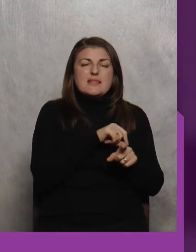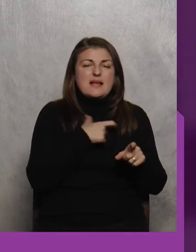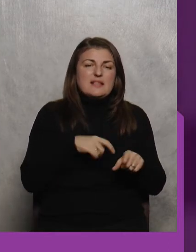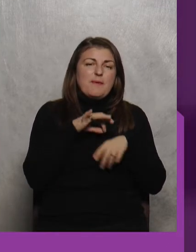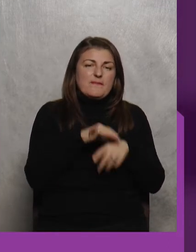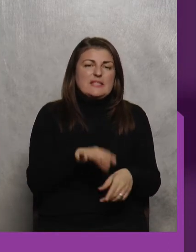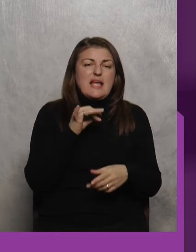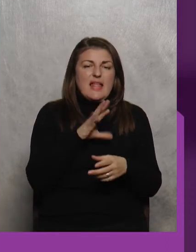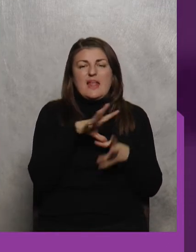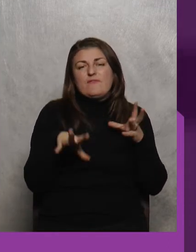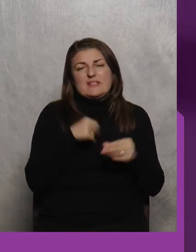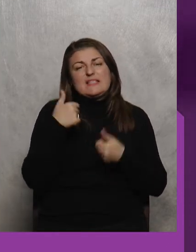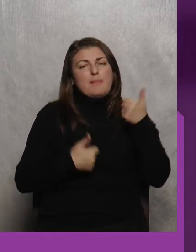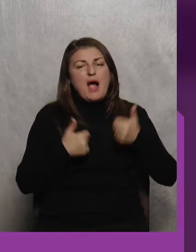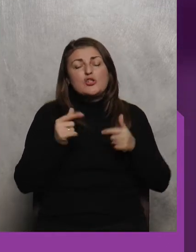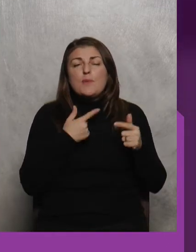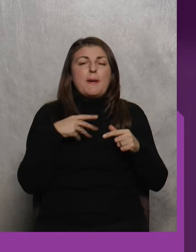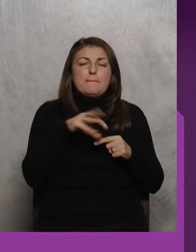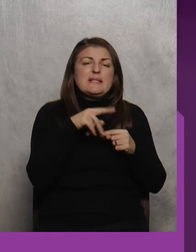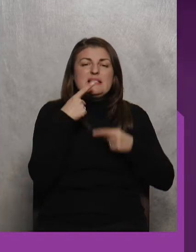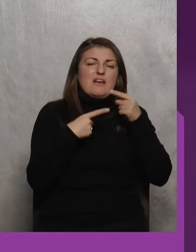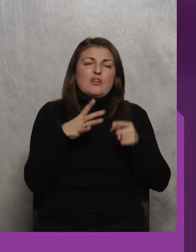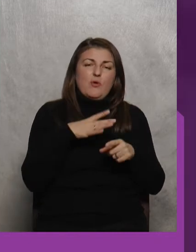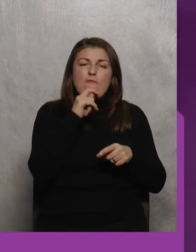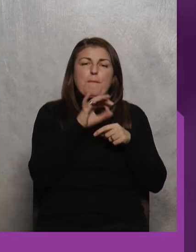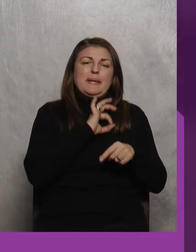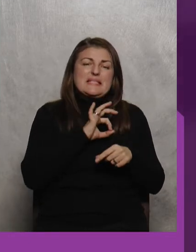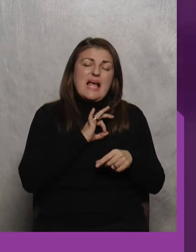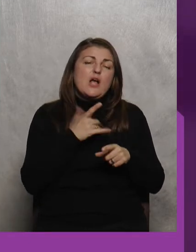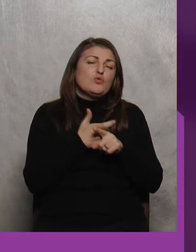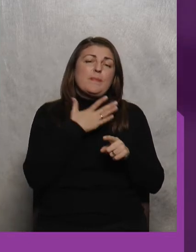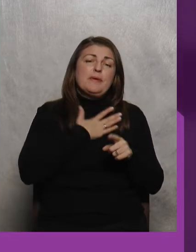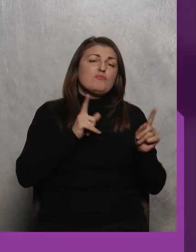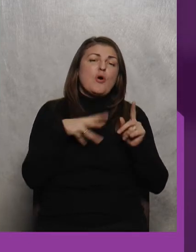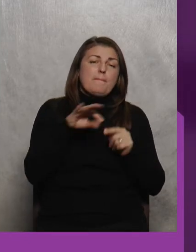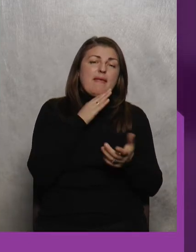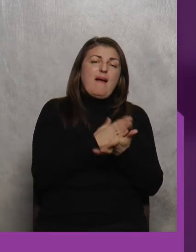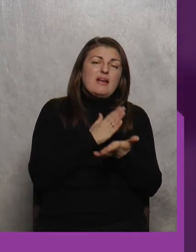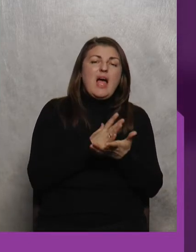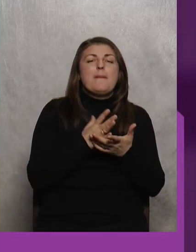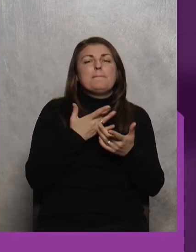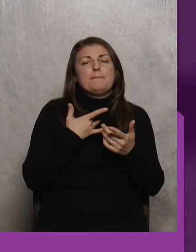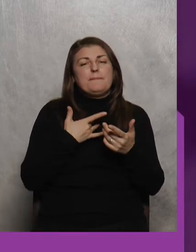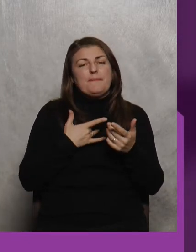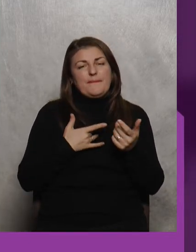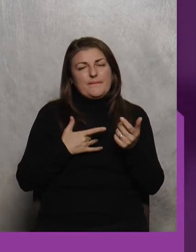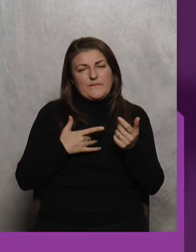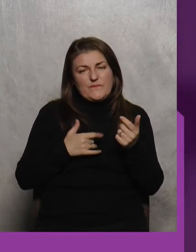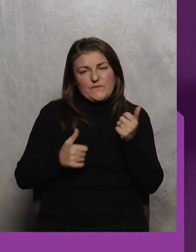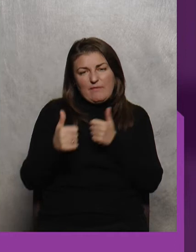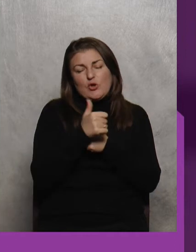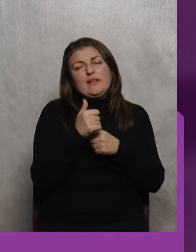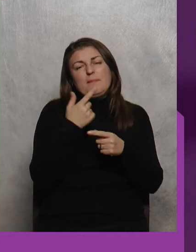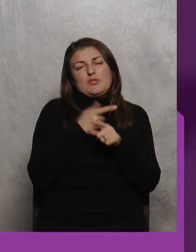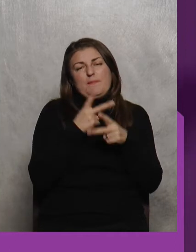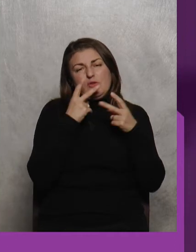і вести і на всіх змаганнях, щоб ми завжди були в призах. І дуже приємно, що ми являємося і фаворитами цього виду спорту не